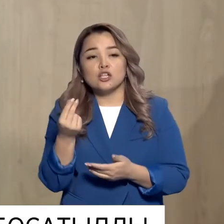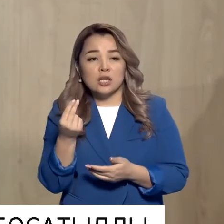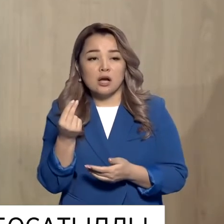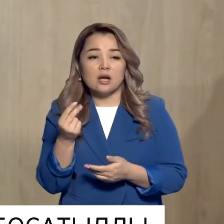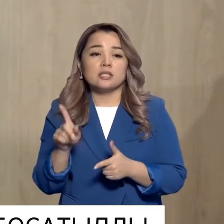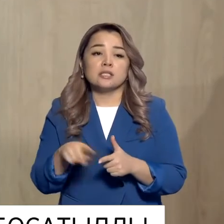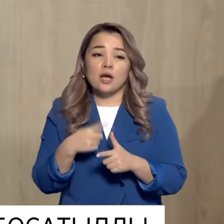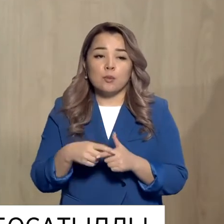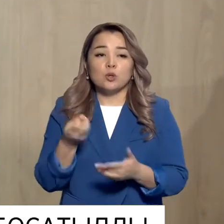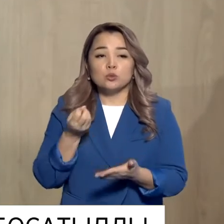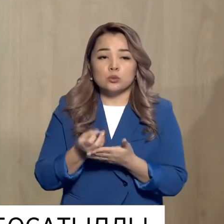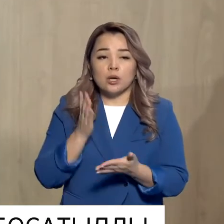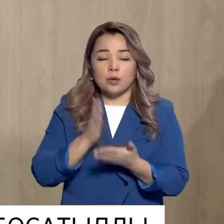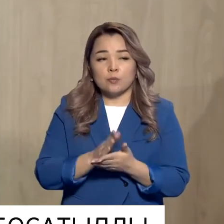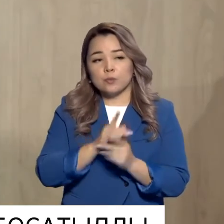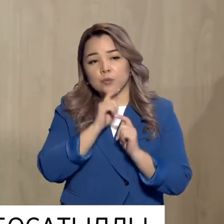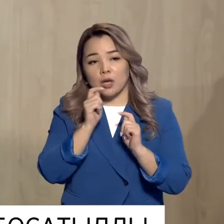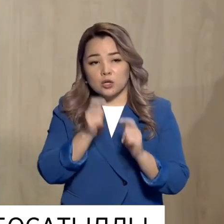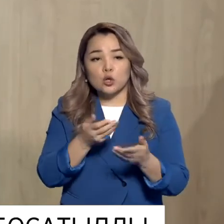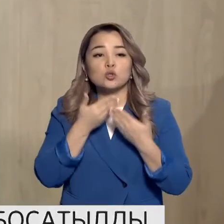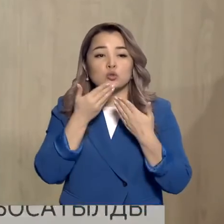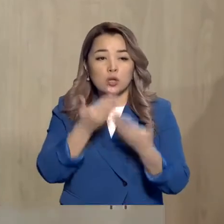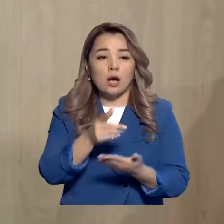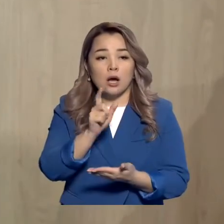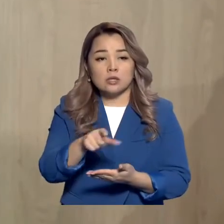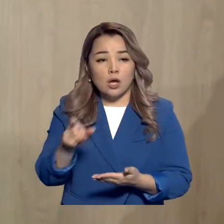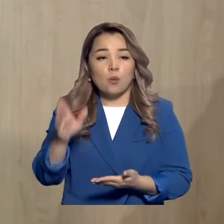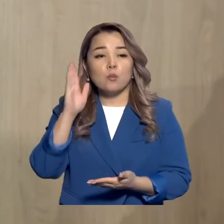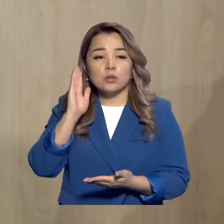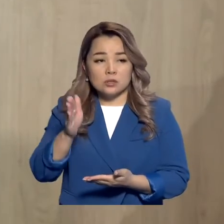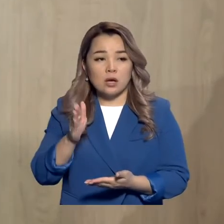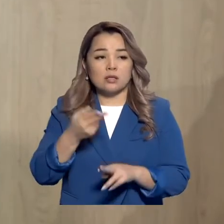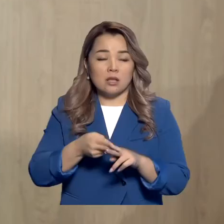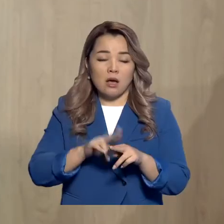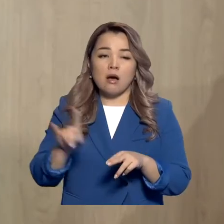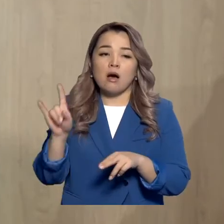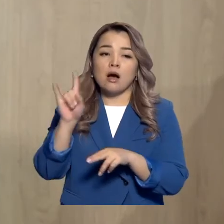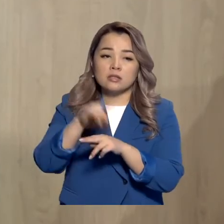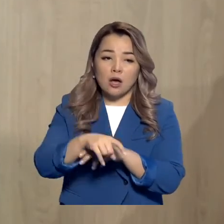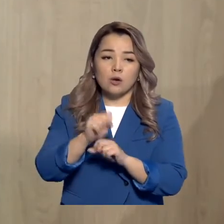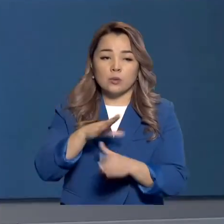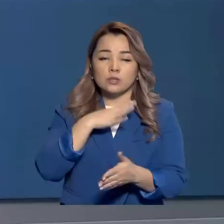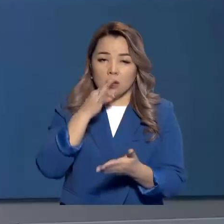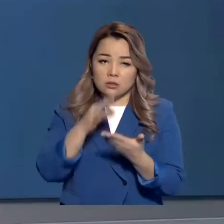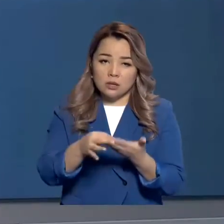болмаса, бір бағалы сыйлықтар сұрап дәмететін адамдар болса, ондайларға алданып қалмаңыздар.